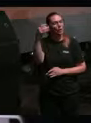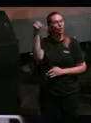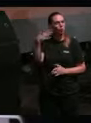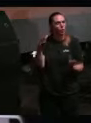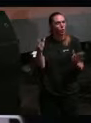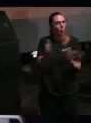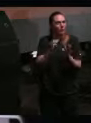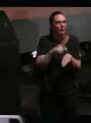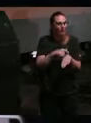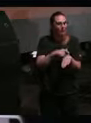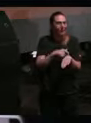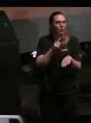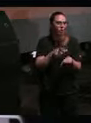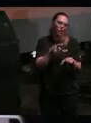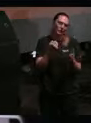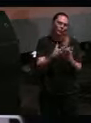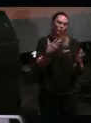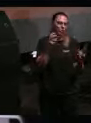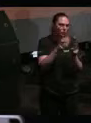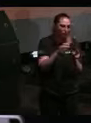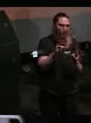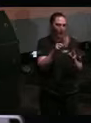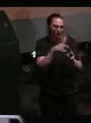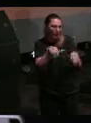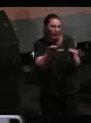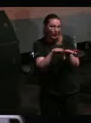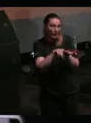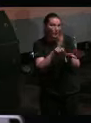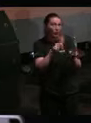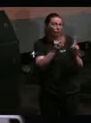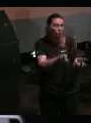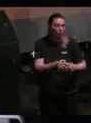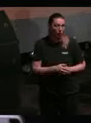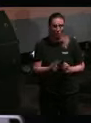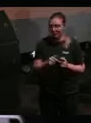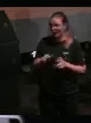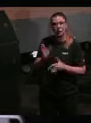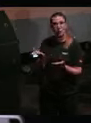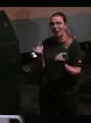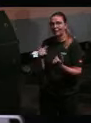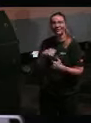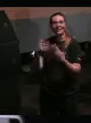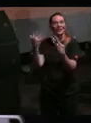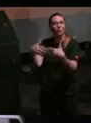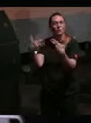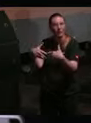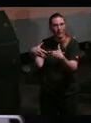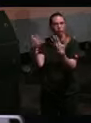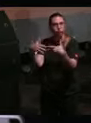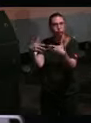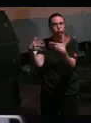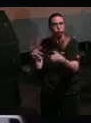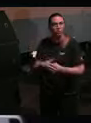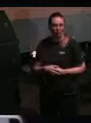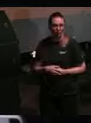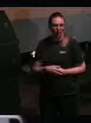strøm. Og en del andre sånne. Vi justerer forbruket. Men det ikke like lett hvis du skal drive industri, Gina Gylver. Og dere